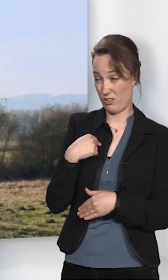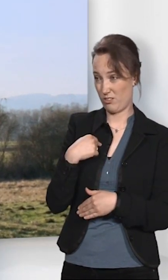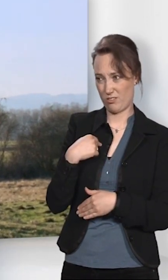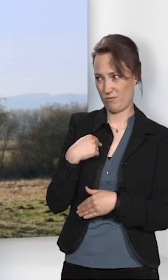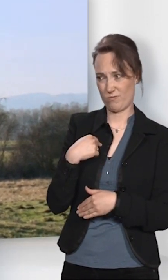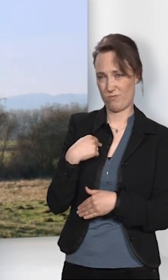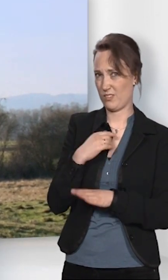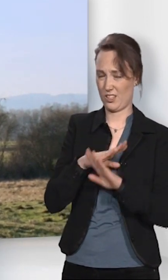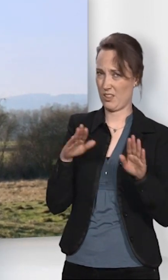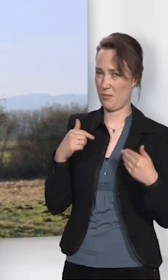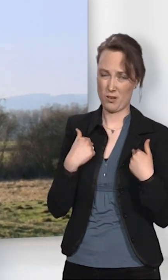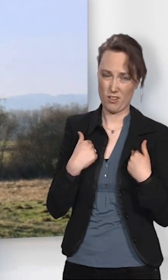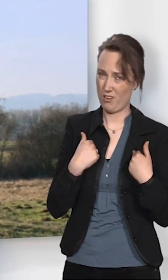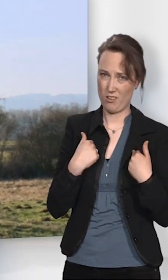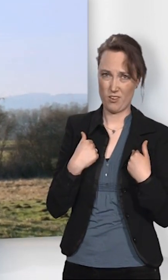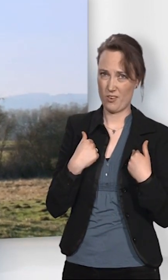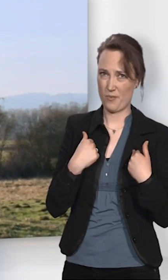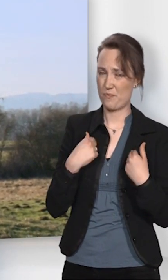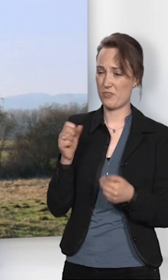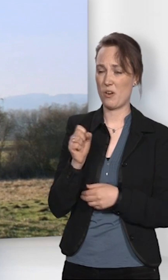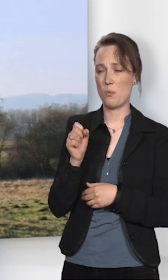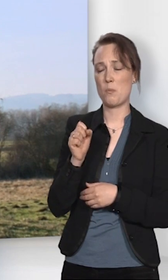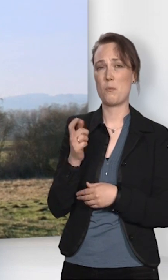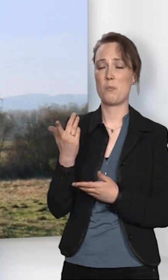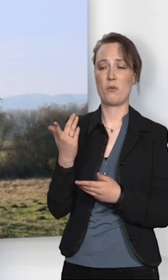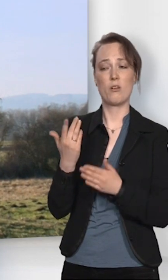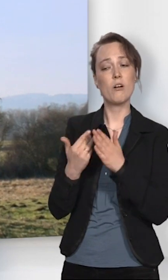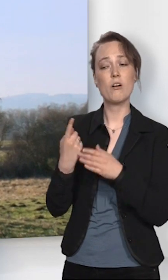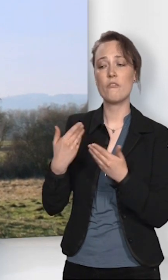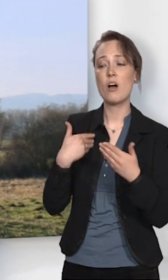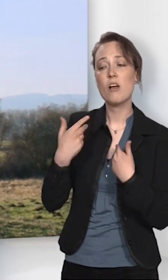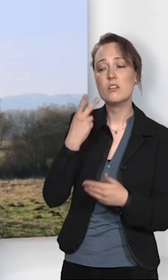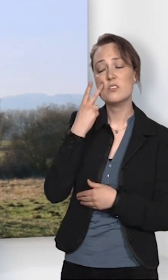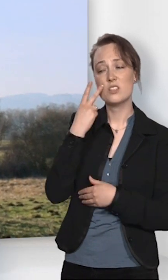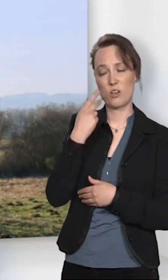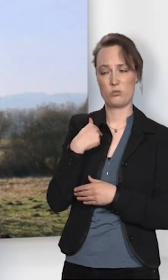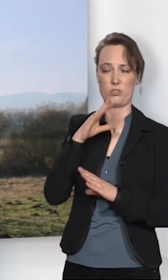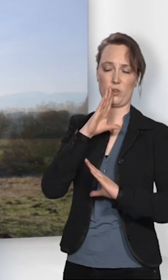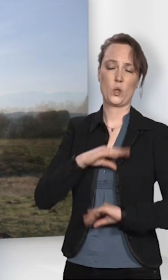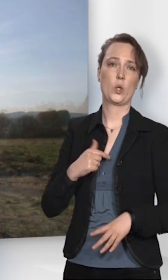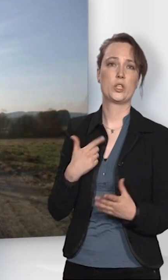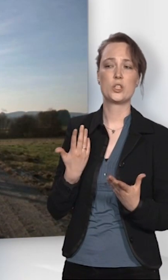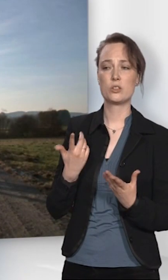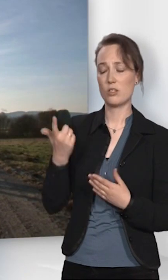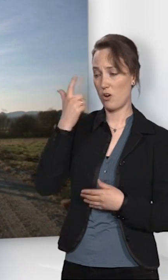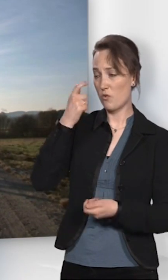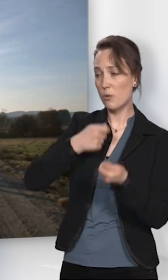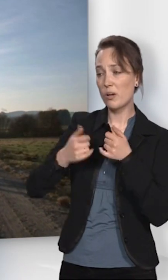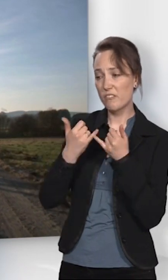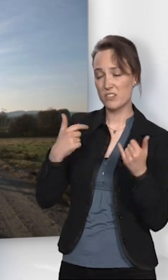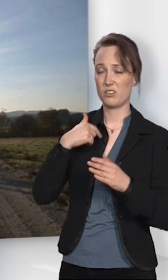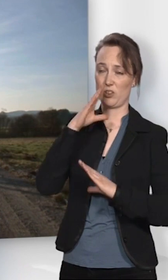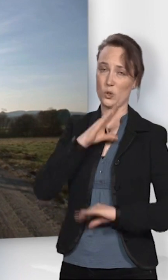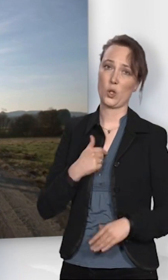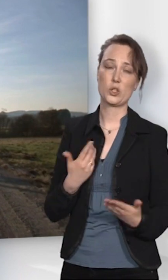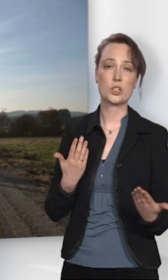einfach enttäuschend, was da rauskam, wie sie sich verhalten haben, wie sie mit mir umgegangen sind. Vielleicht war es ja auch